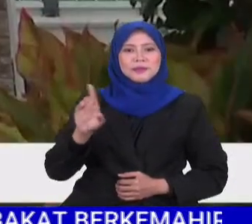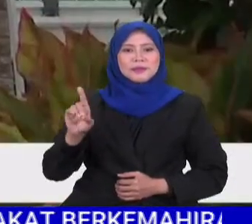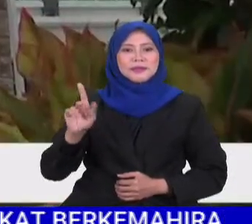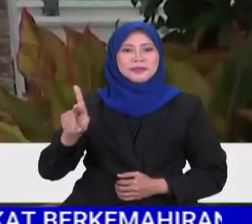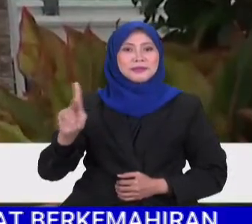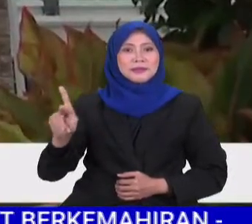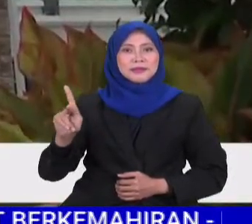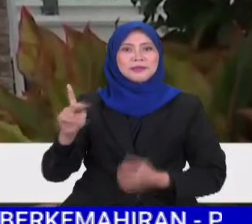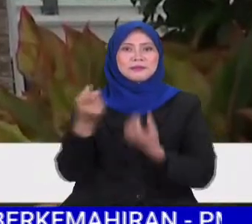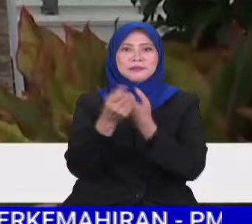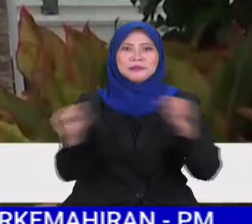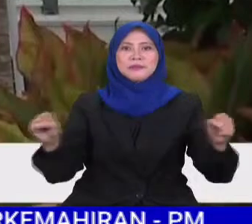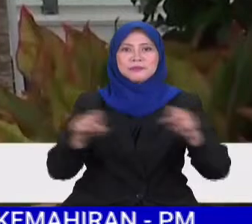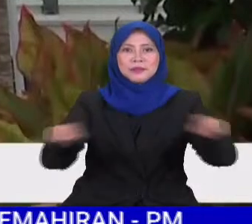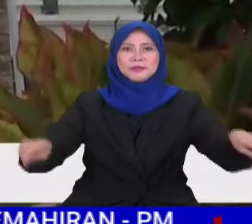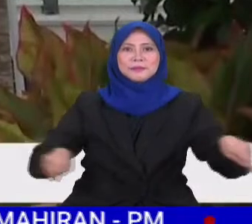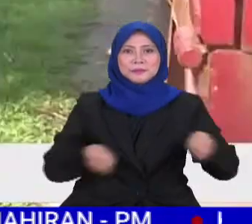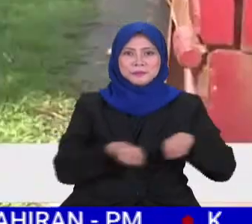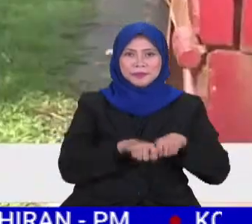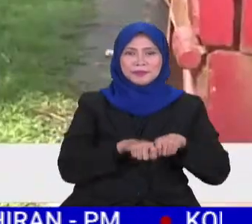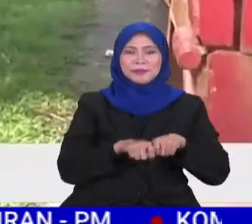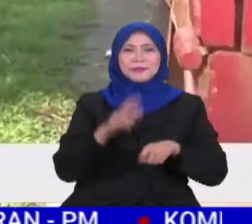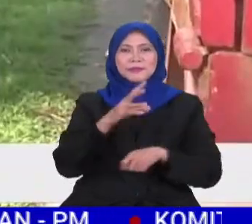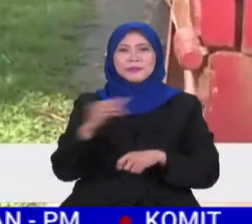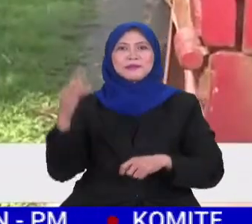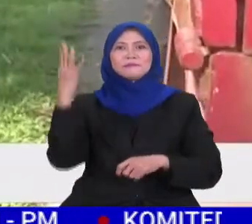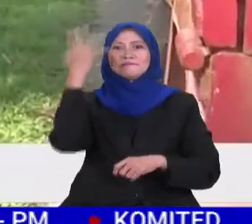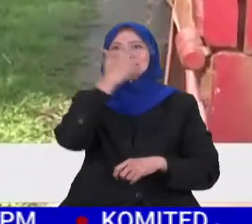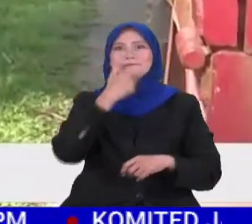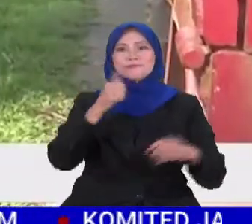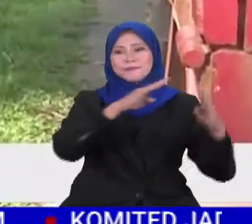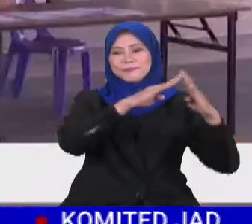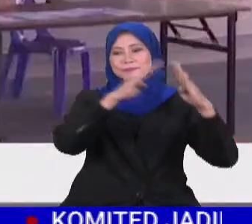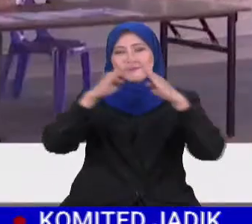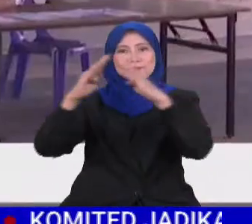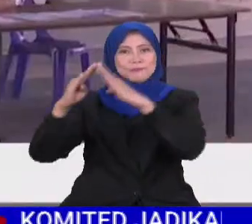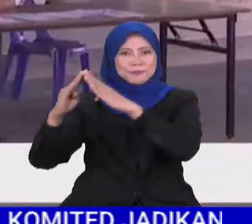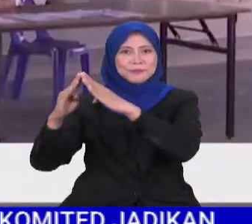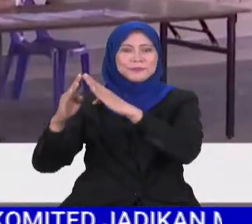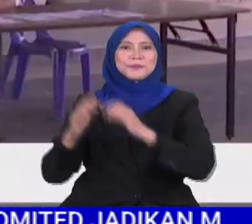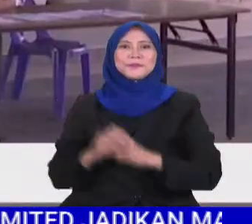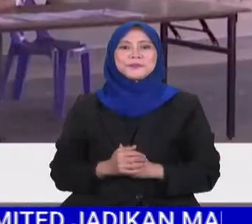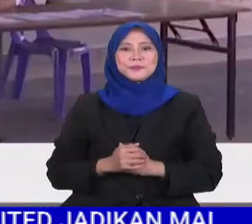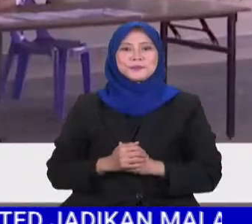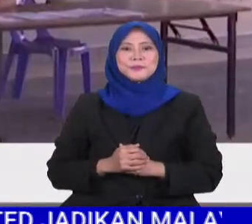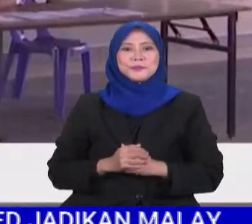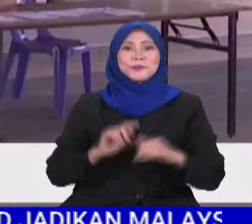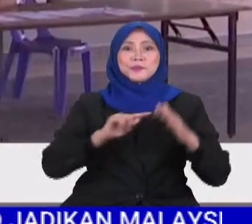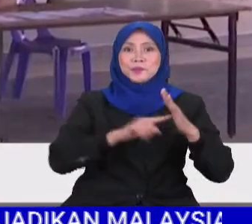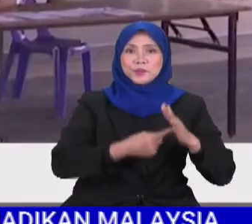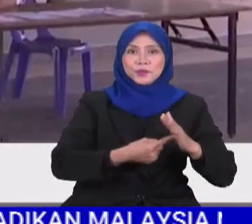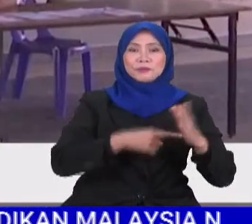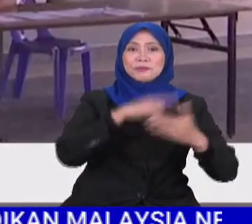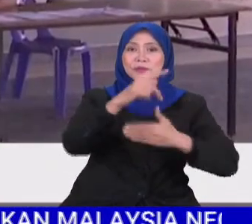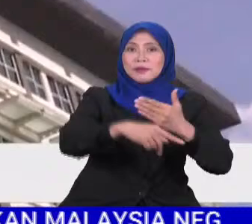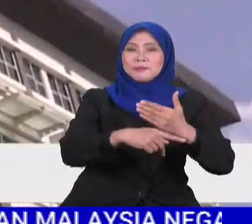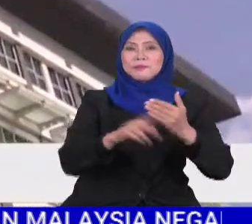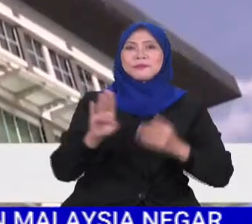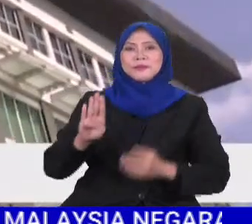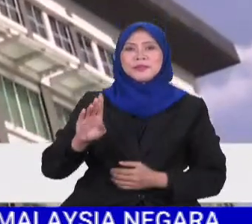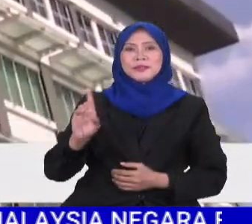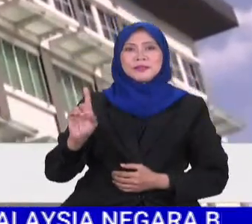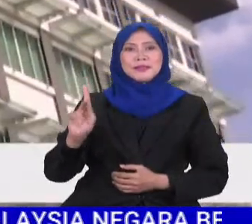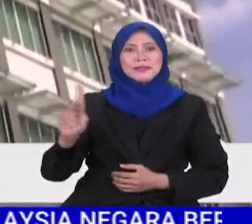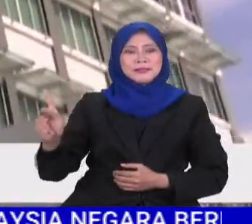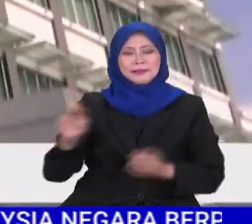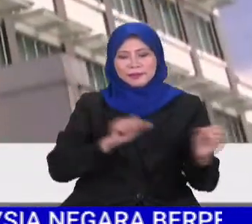penyediaan tempat acara logistik dan keindahan bandaraya selain acara kemuncak berkenaan dbkk turut merancang